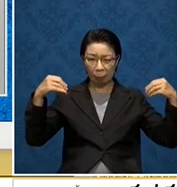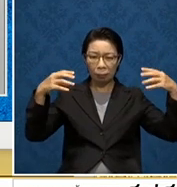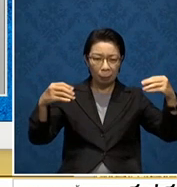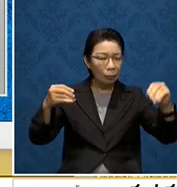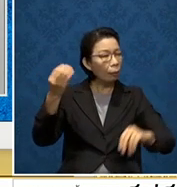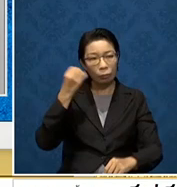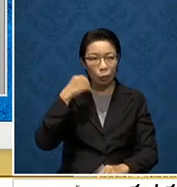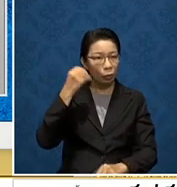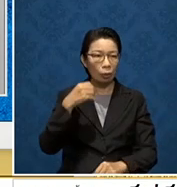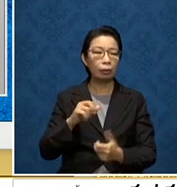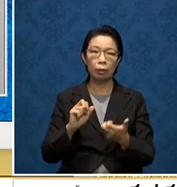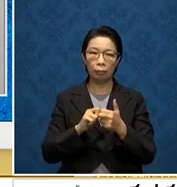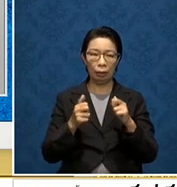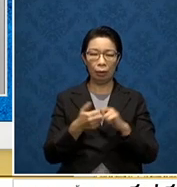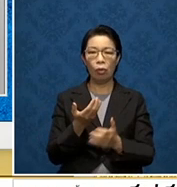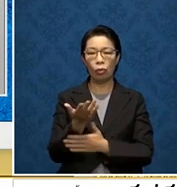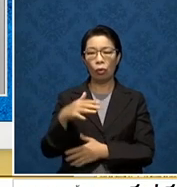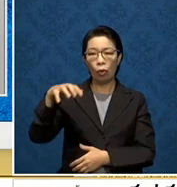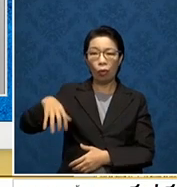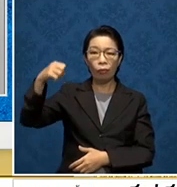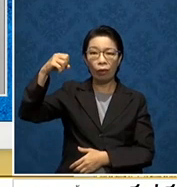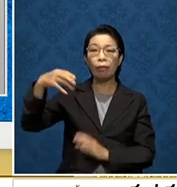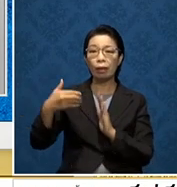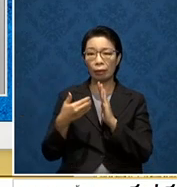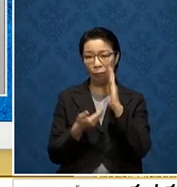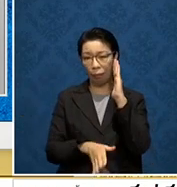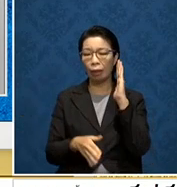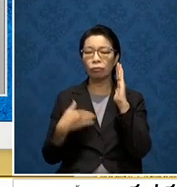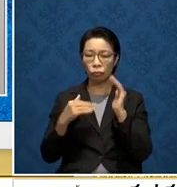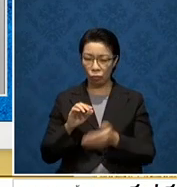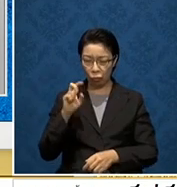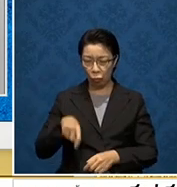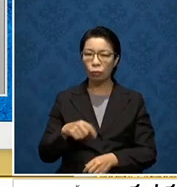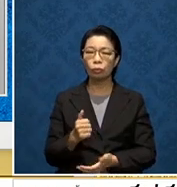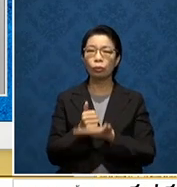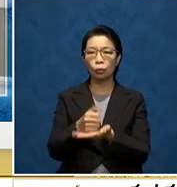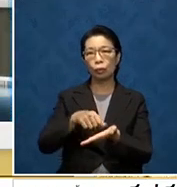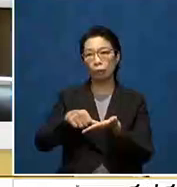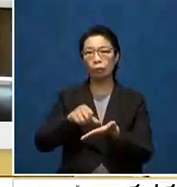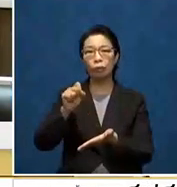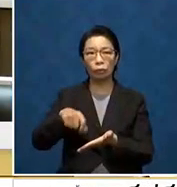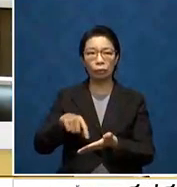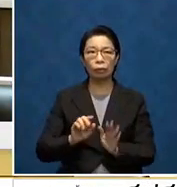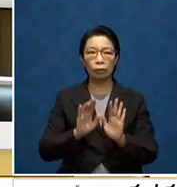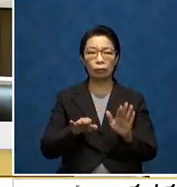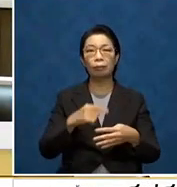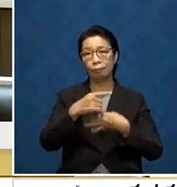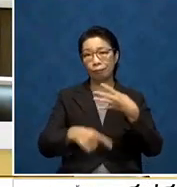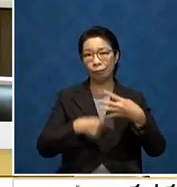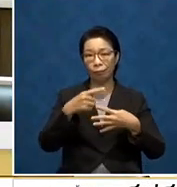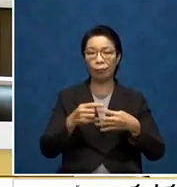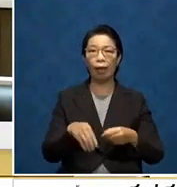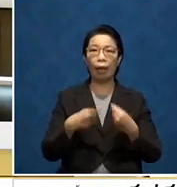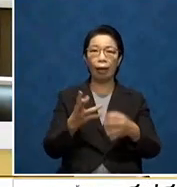ขอให้การไฟฟ้าส่วนภูมิภาคได้ดำเนินการเป็นเรื่องเร่งด่วนก็ขอฝากสีเรื่องนี้